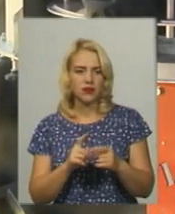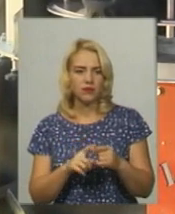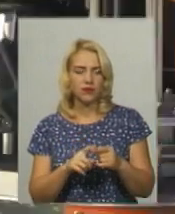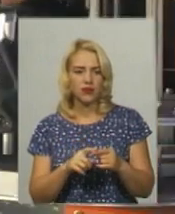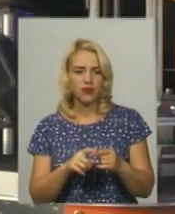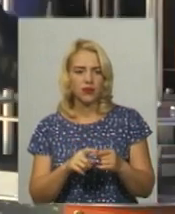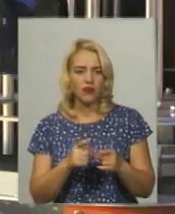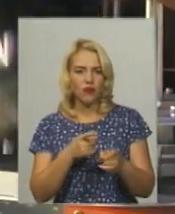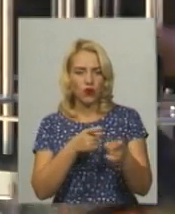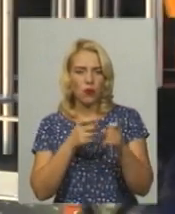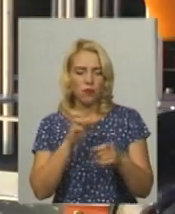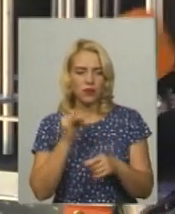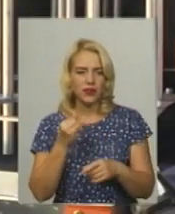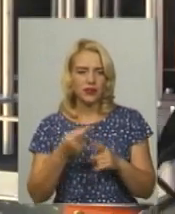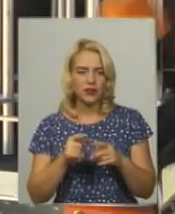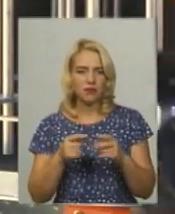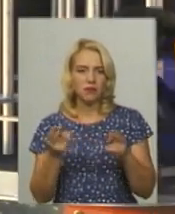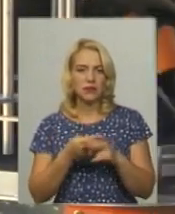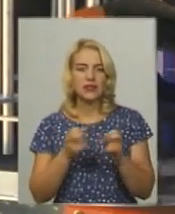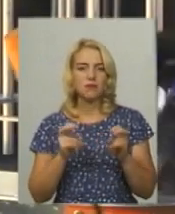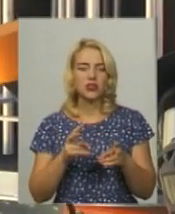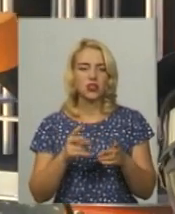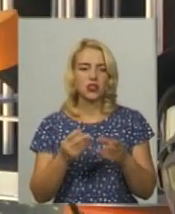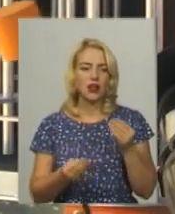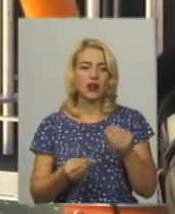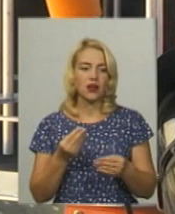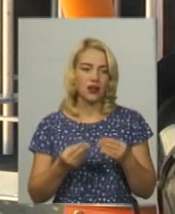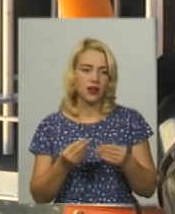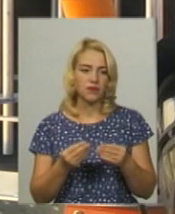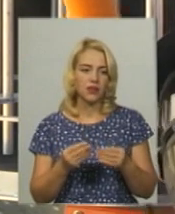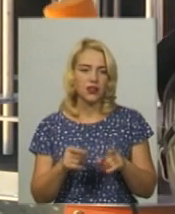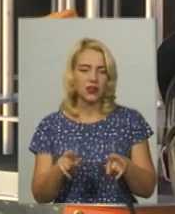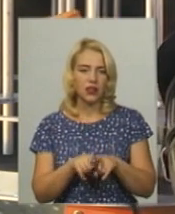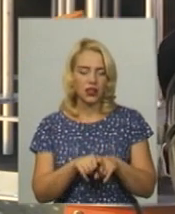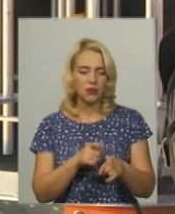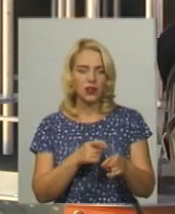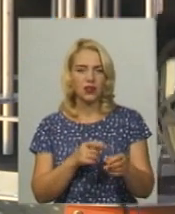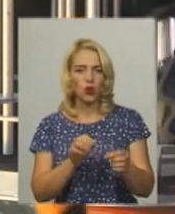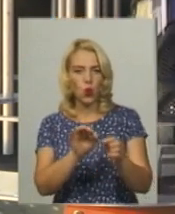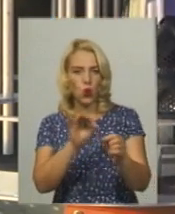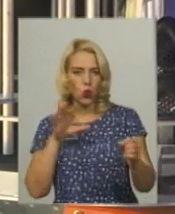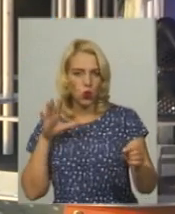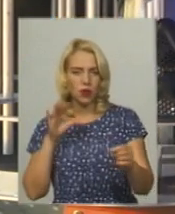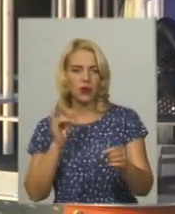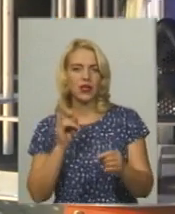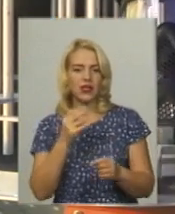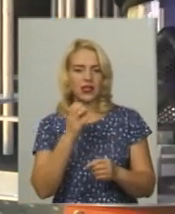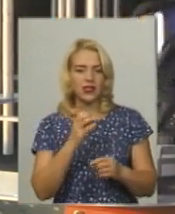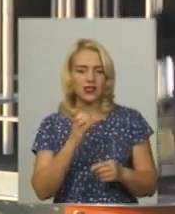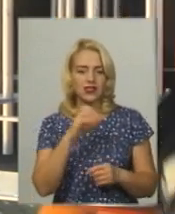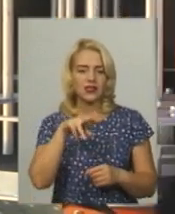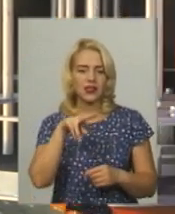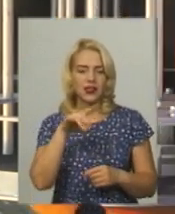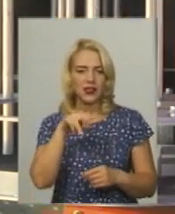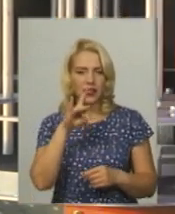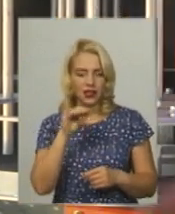влучний бій. Це ось така безпечна гра з такими луками, стрілами гуманізованими в цих шоломах.